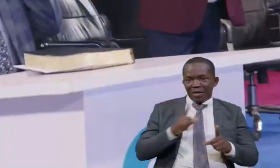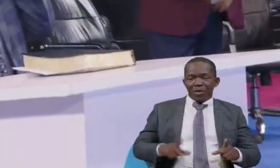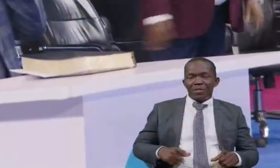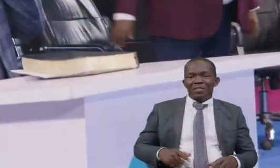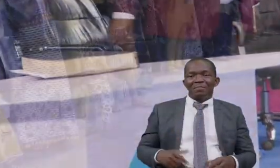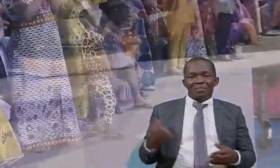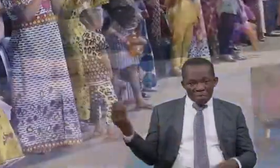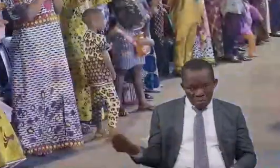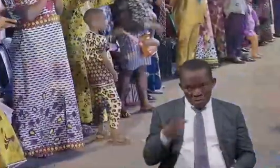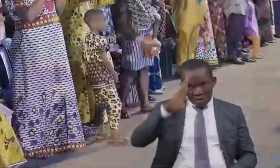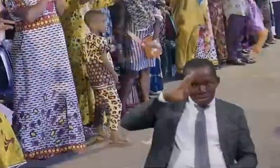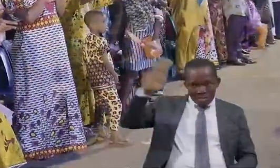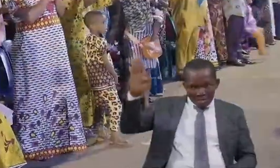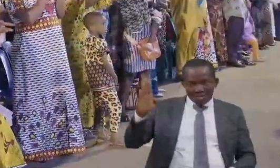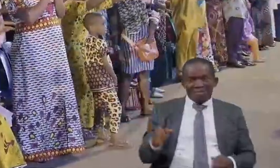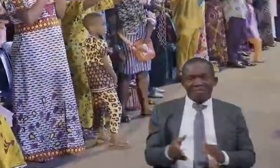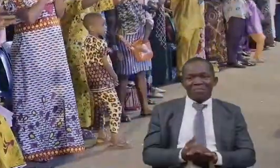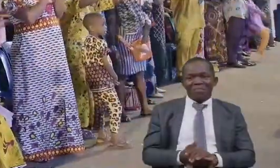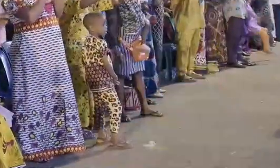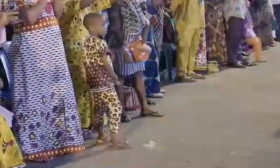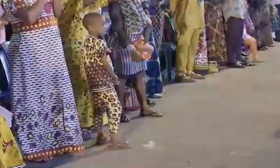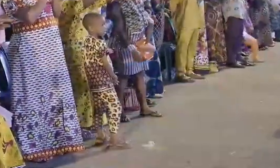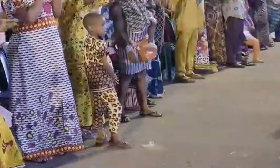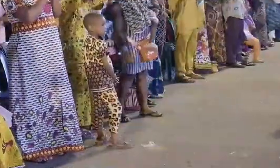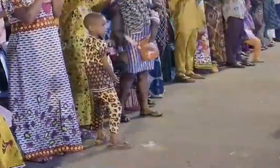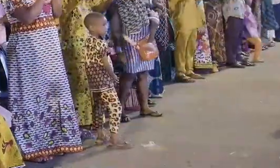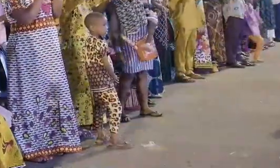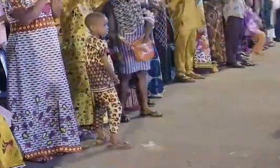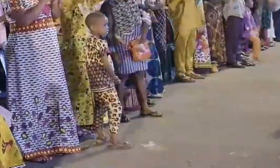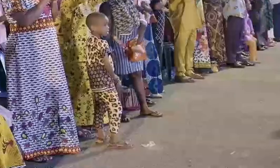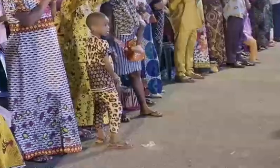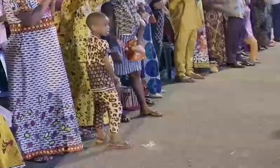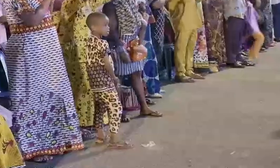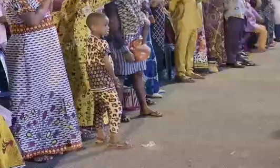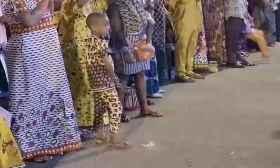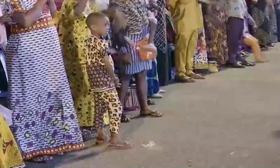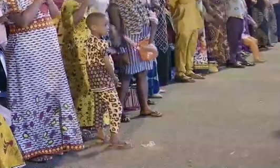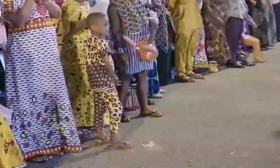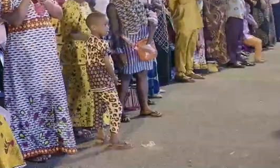Merci, pasteur. Merci, pasteur. Tout le monde, gloire à Dieu.